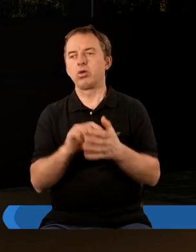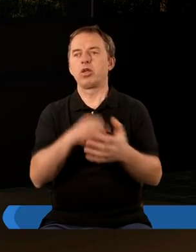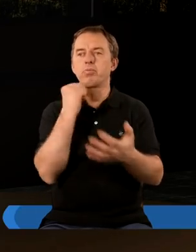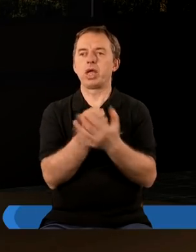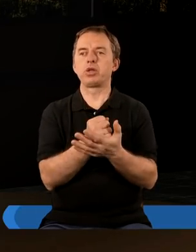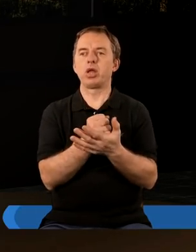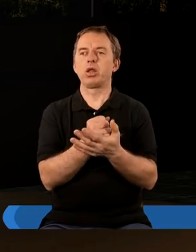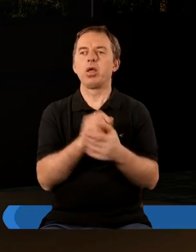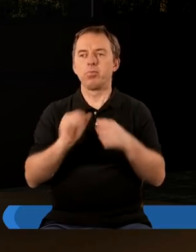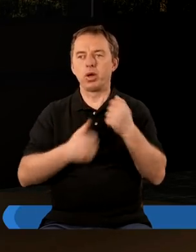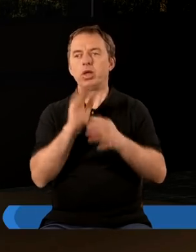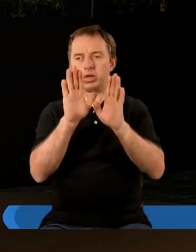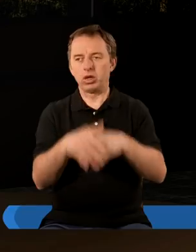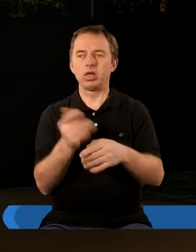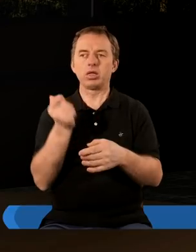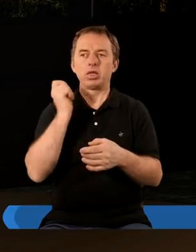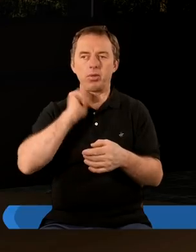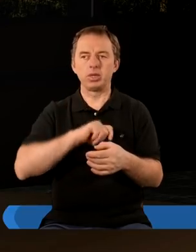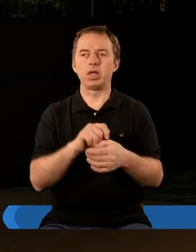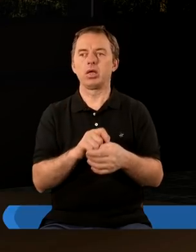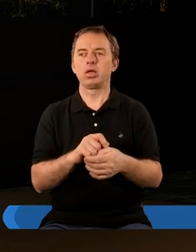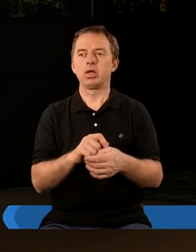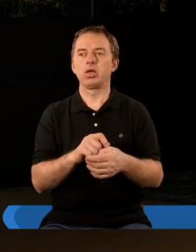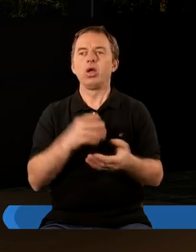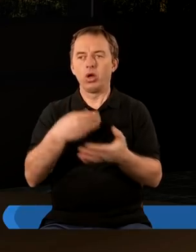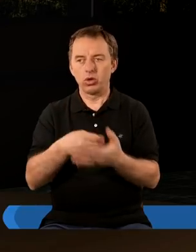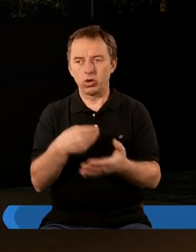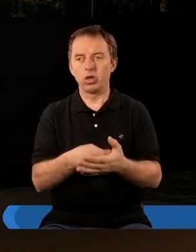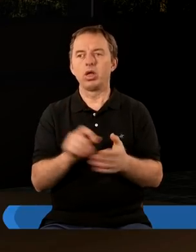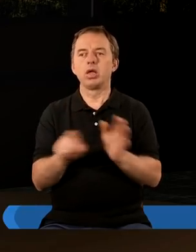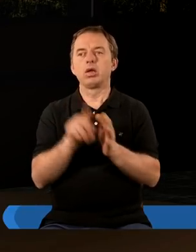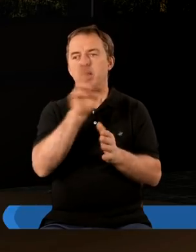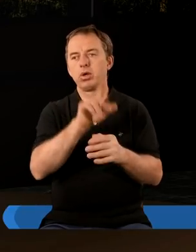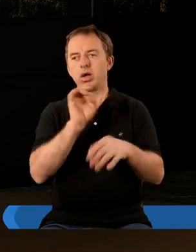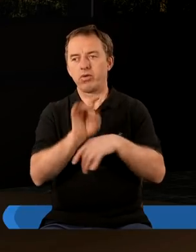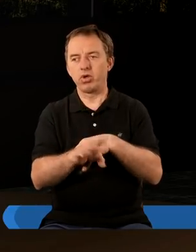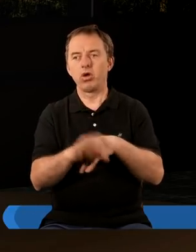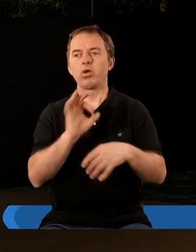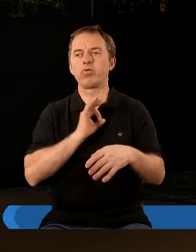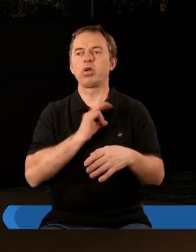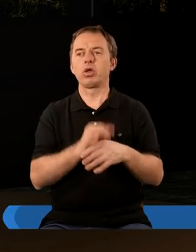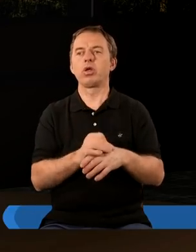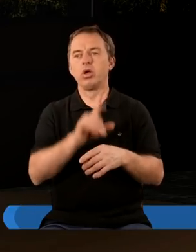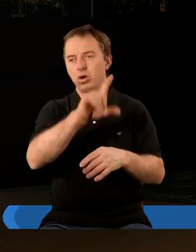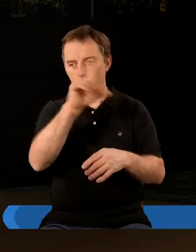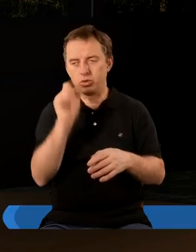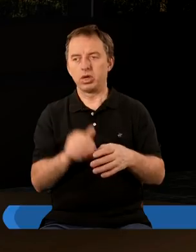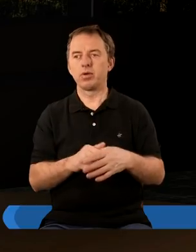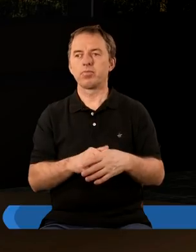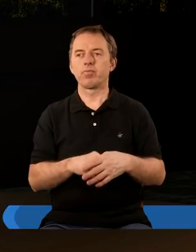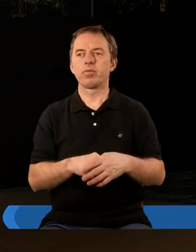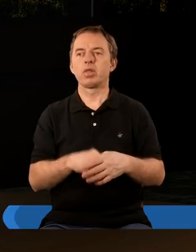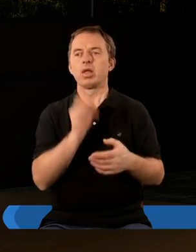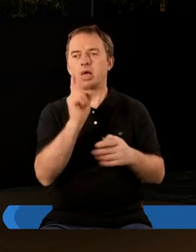pieczęcie, ponieważ zostałeś zabity i odkupiłeś dla Boga krwią swoją, ludzi,